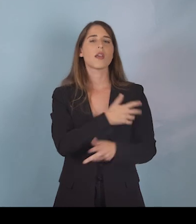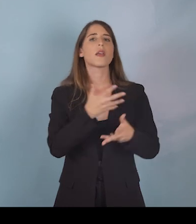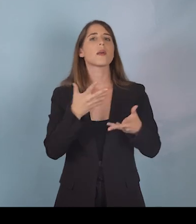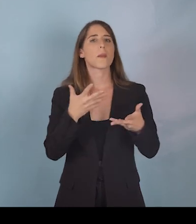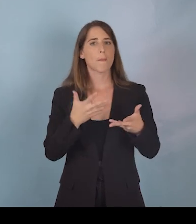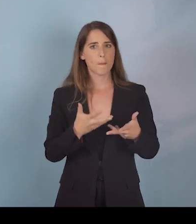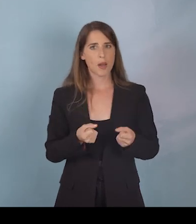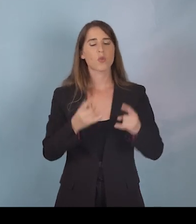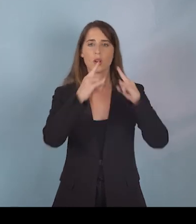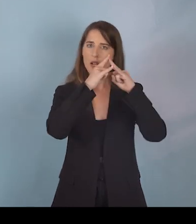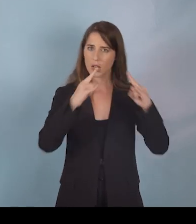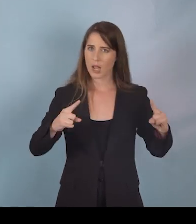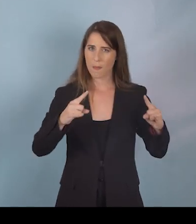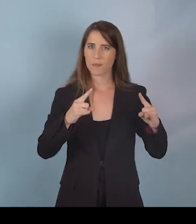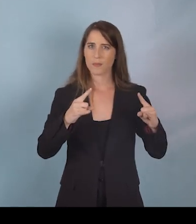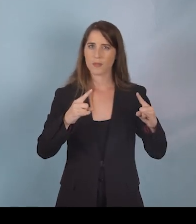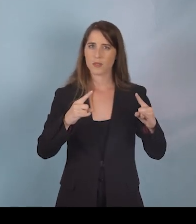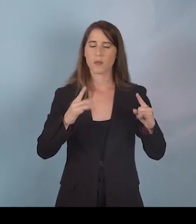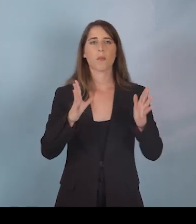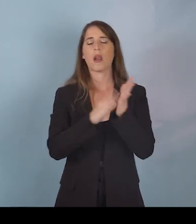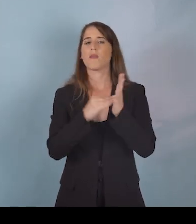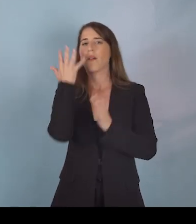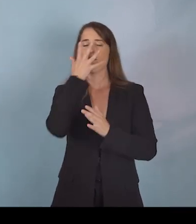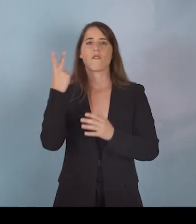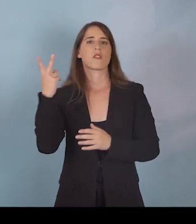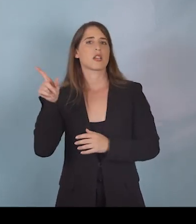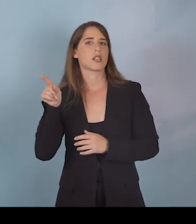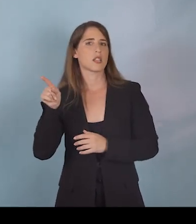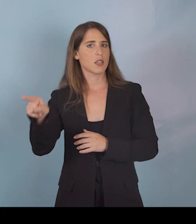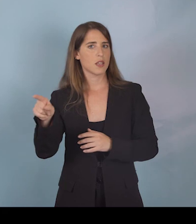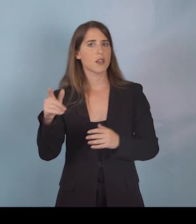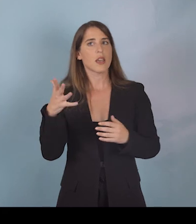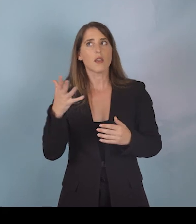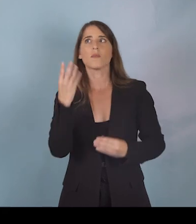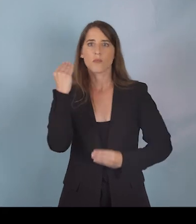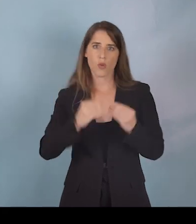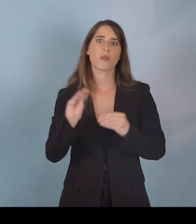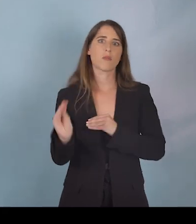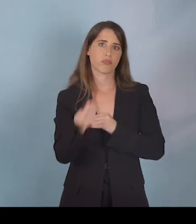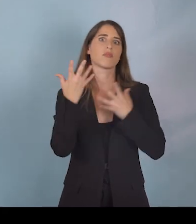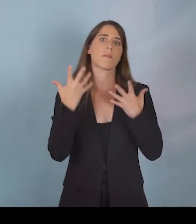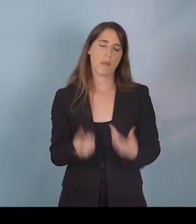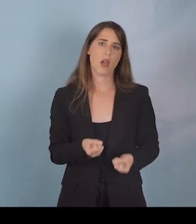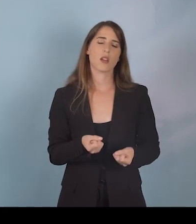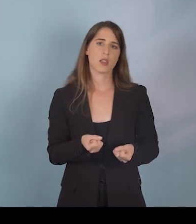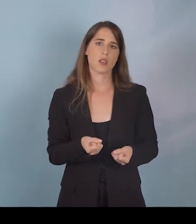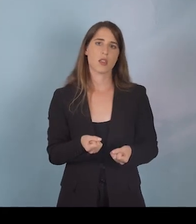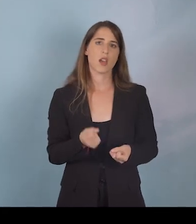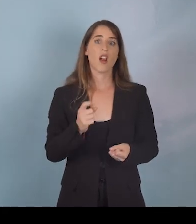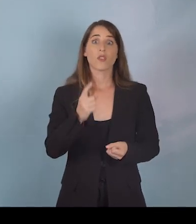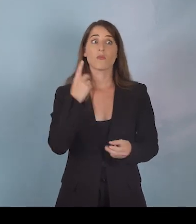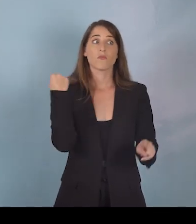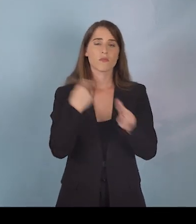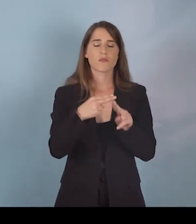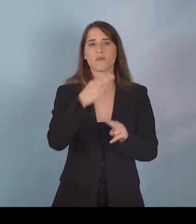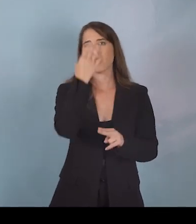ότι και στα πλαίσια των Ηνωμένων Εθνών υπάρχουν και στα αντίστοιχα camps που υπάρχουν στην Αφρική, για παράδειγμα, είναι